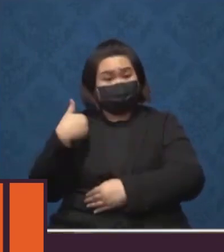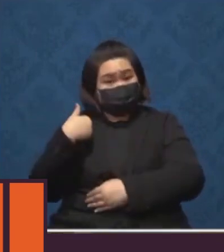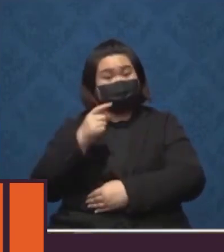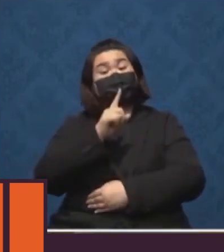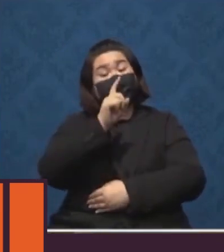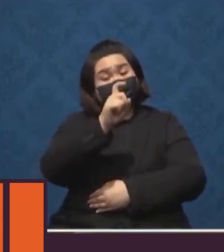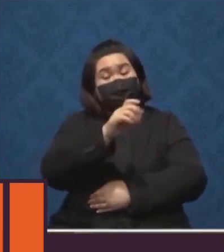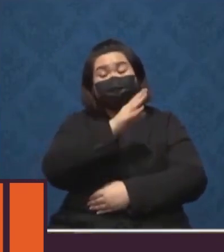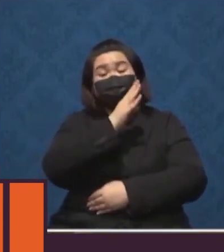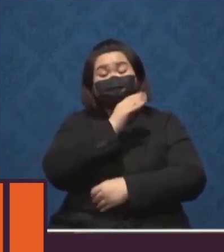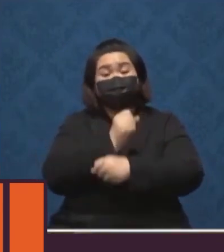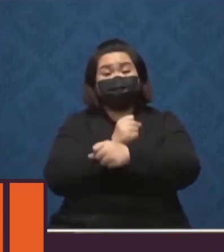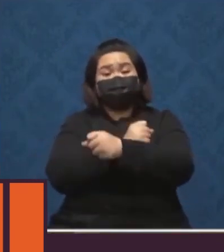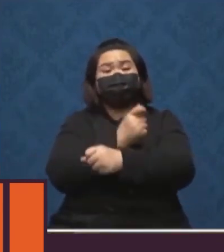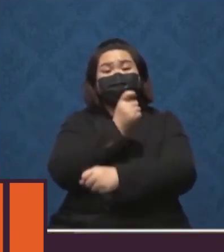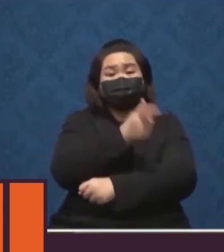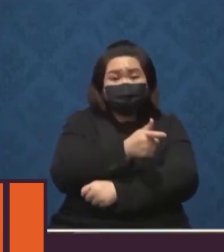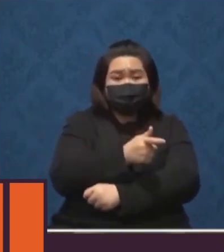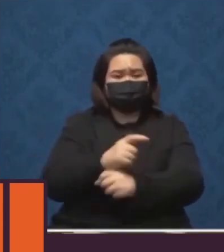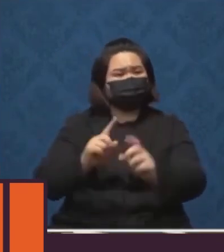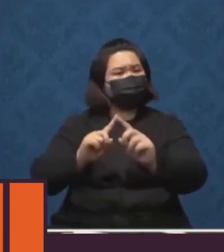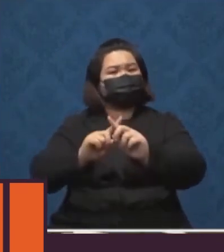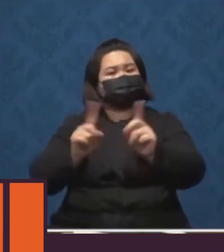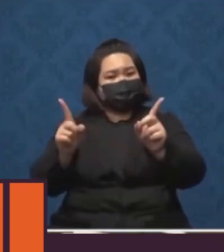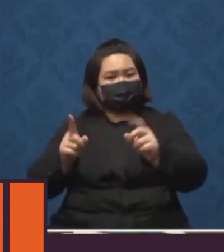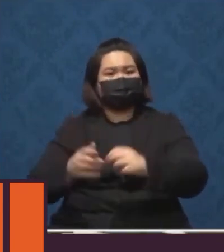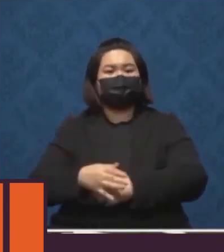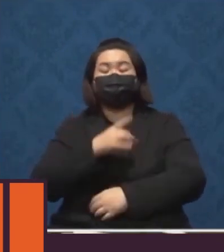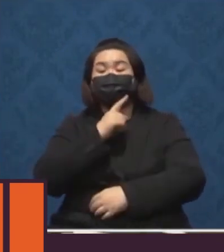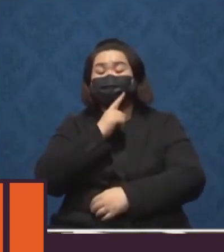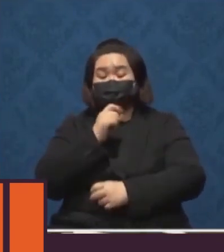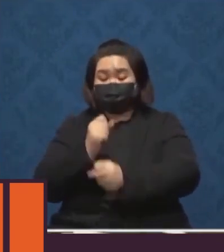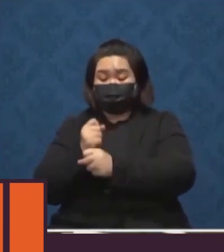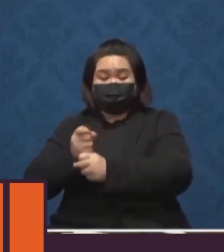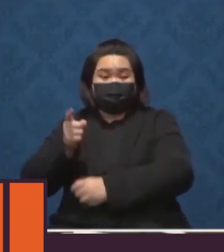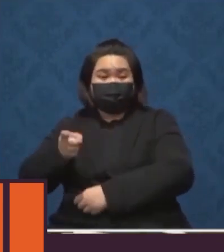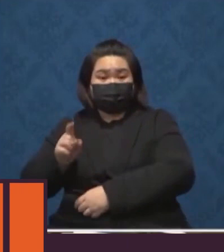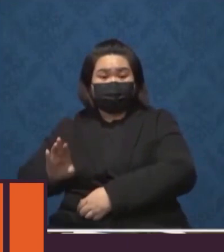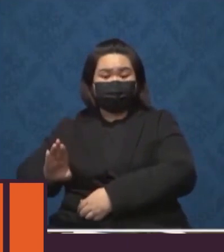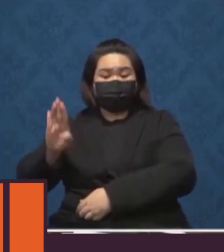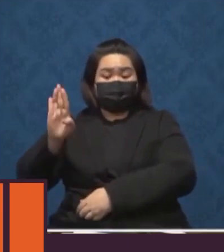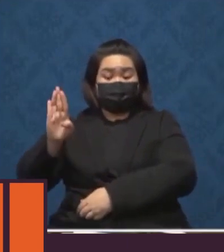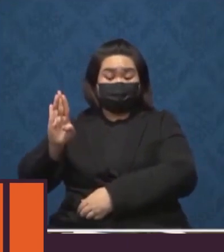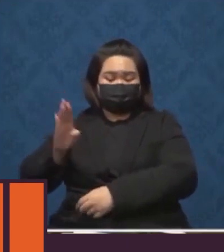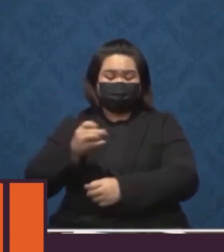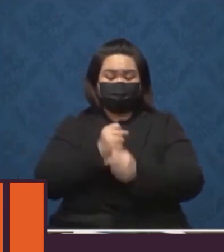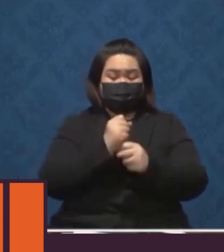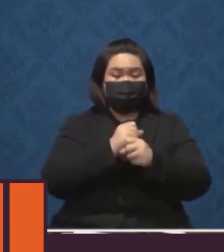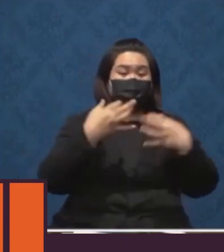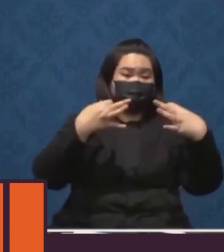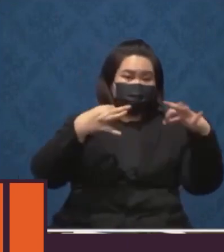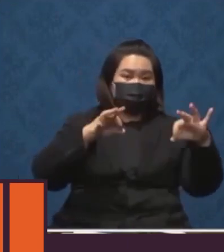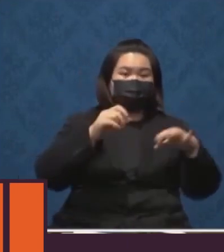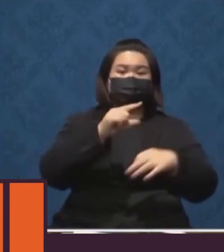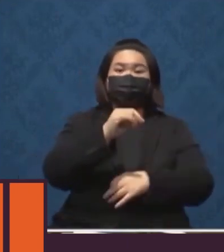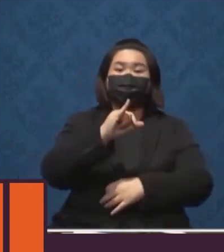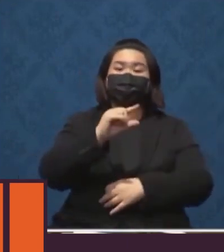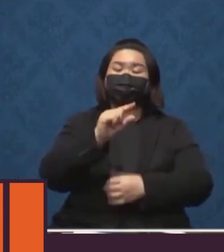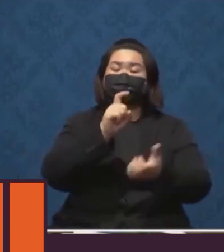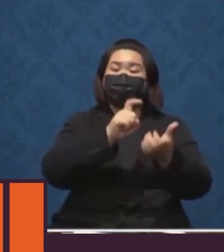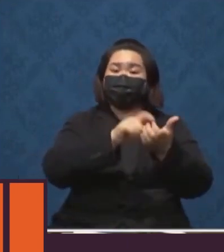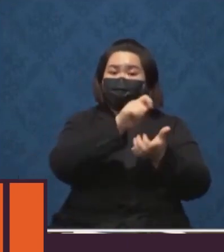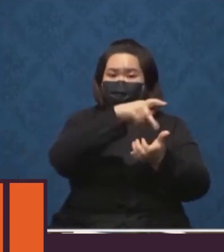ามในการจ้างงาน แตกต่างรริรักับการจางงานประจำของบริษษาติหรือขรัการหรอหนวยงต่ๆ